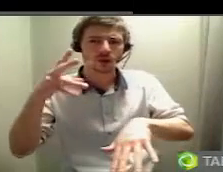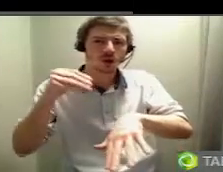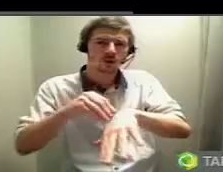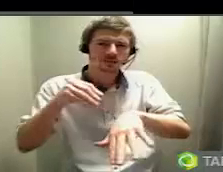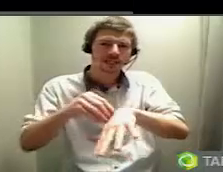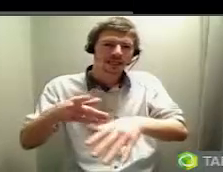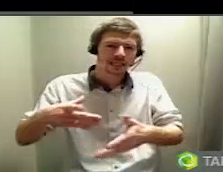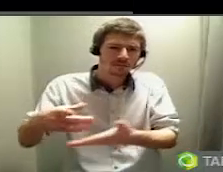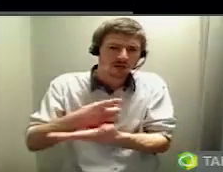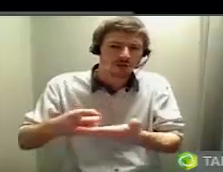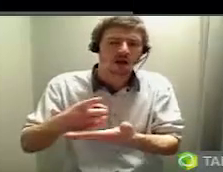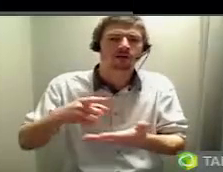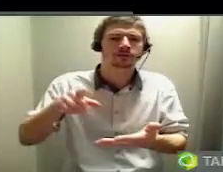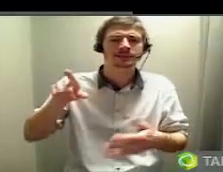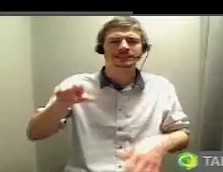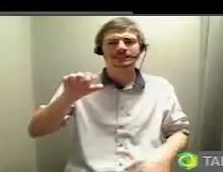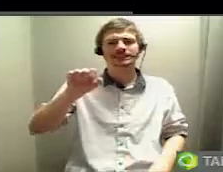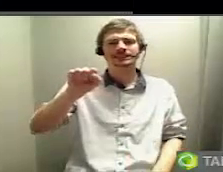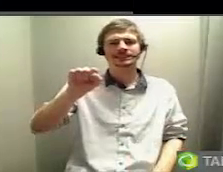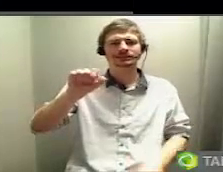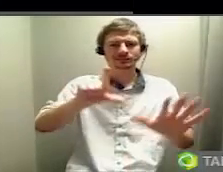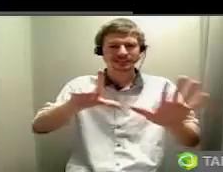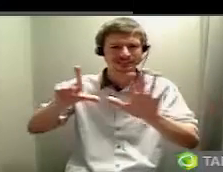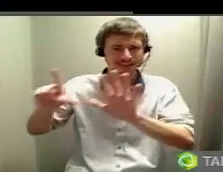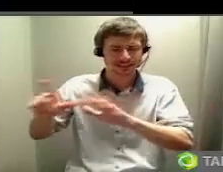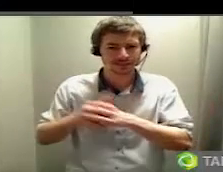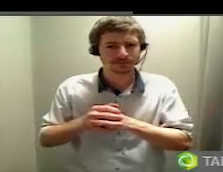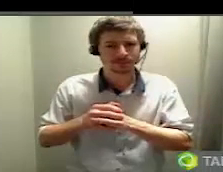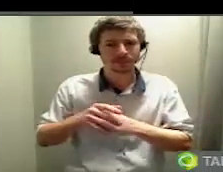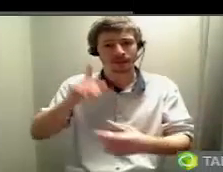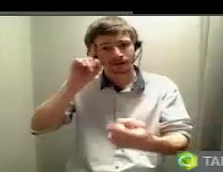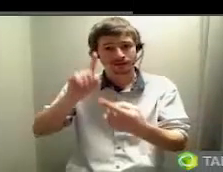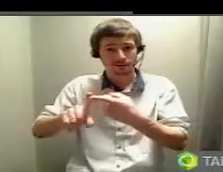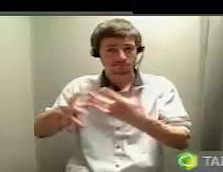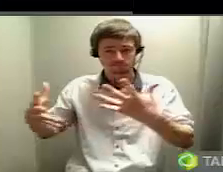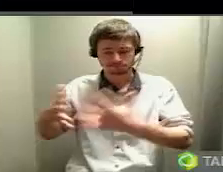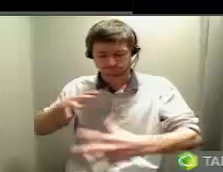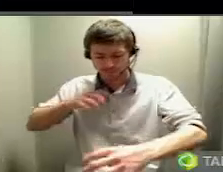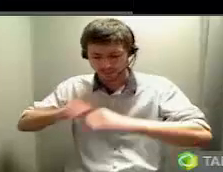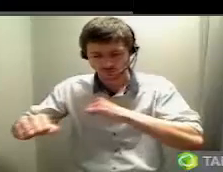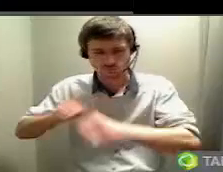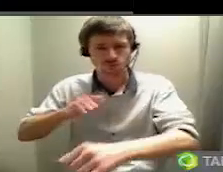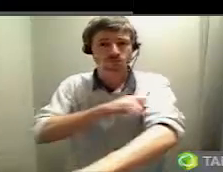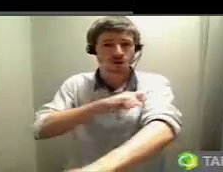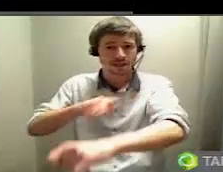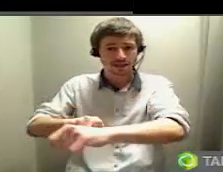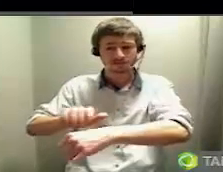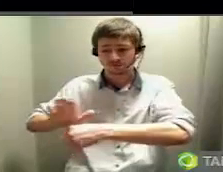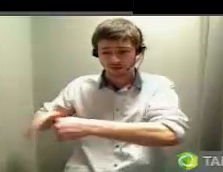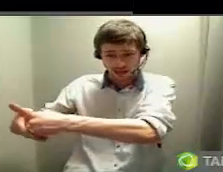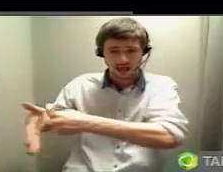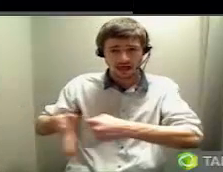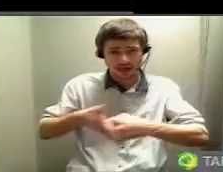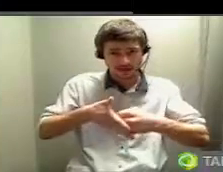Handi-Valide, qui était aussi une action sportive, une action d'entraide pour faire des